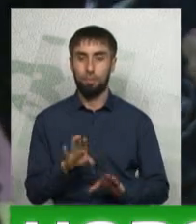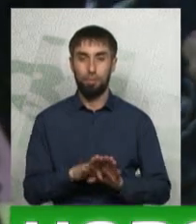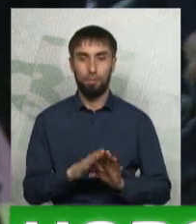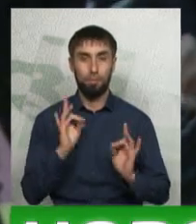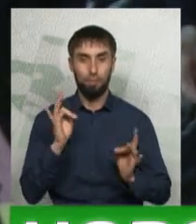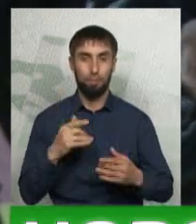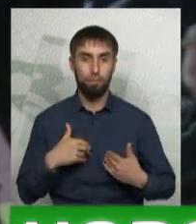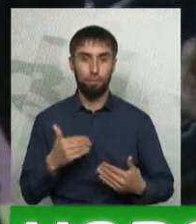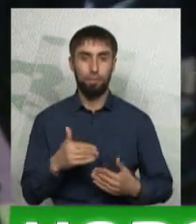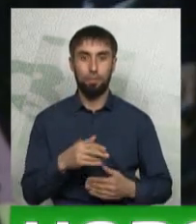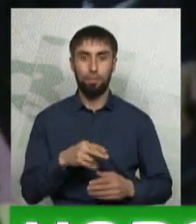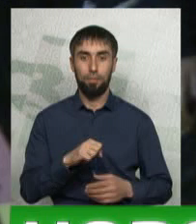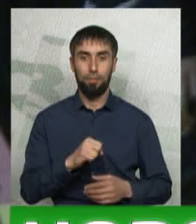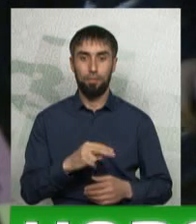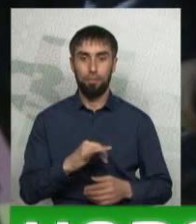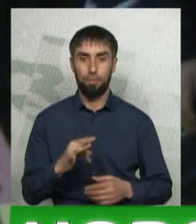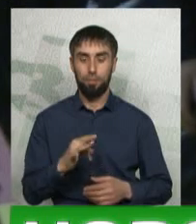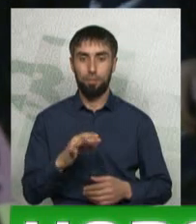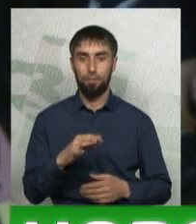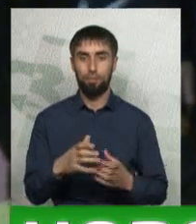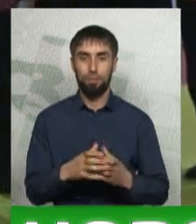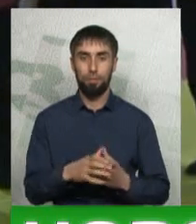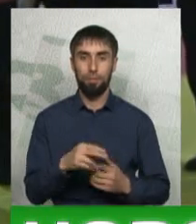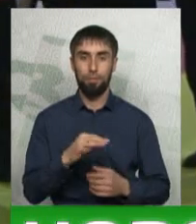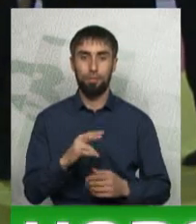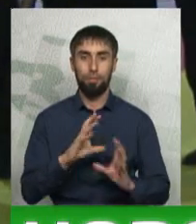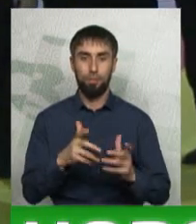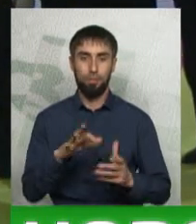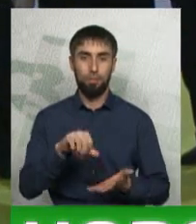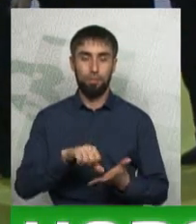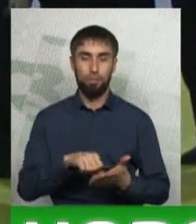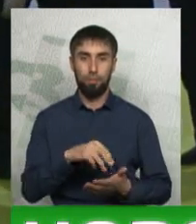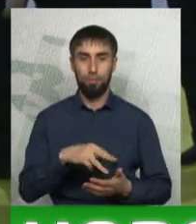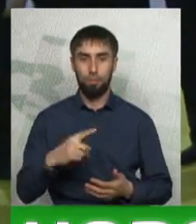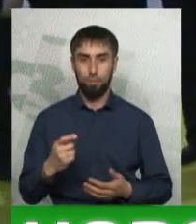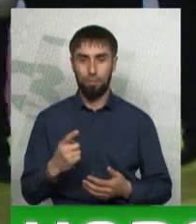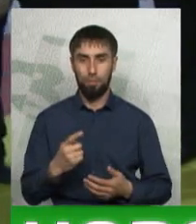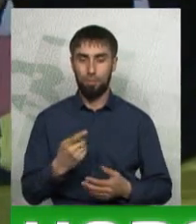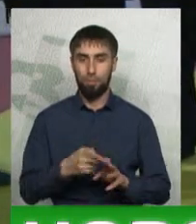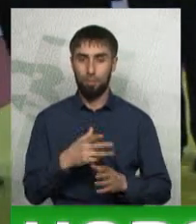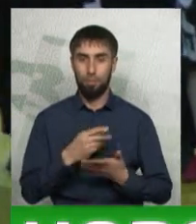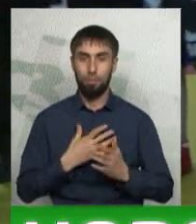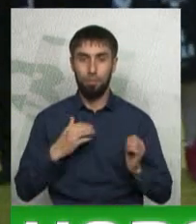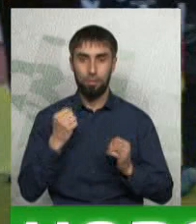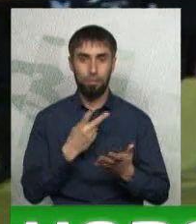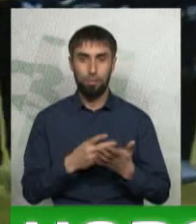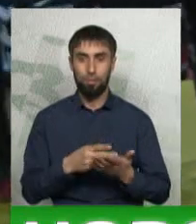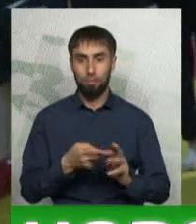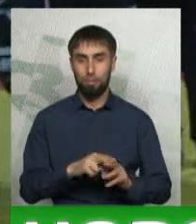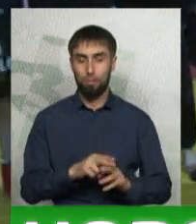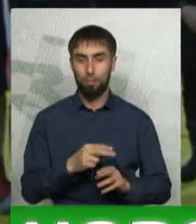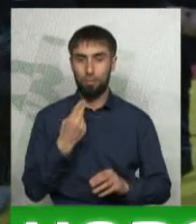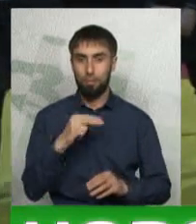громко поздравляют в Панчере соклубников с победой на чемпионате мира по смешанным единоборствам. Наши спортсмены показали зрелищные бои